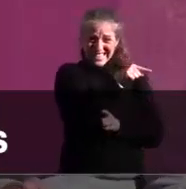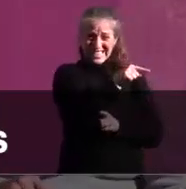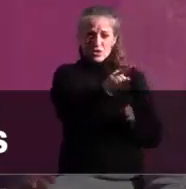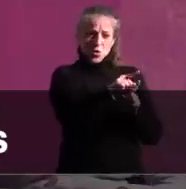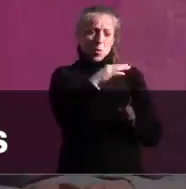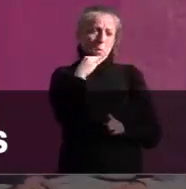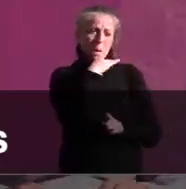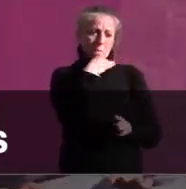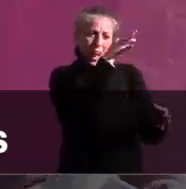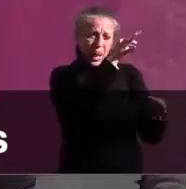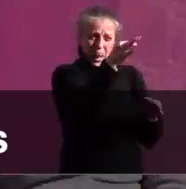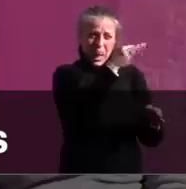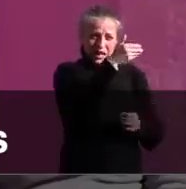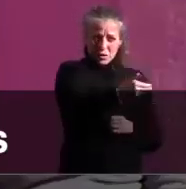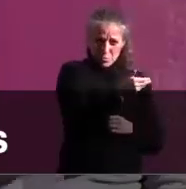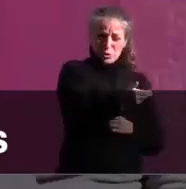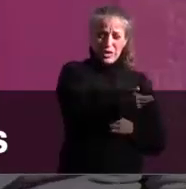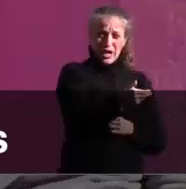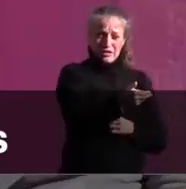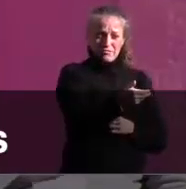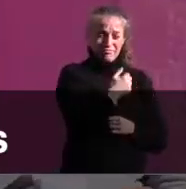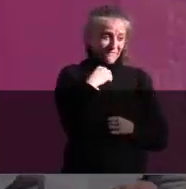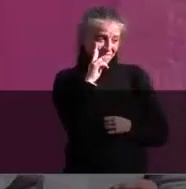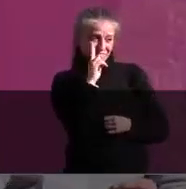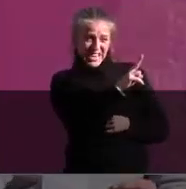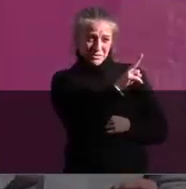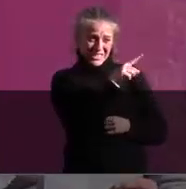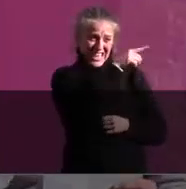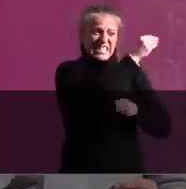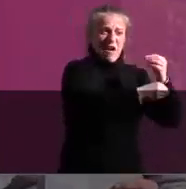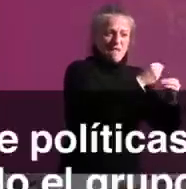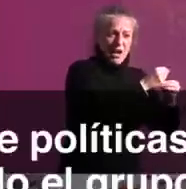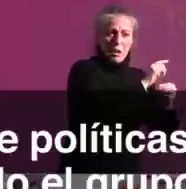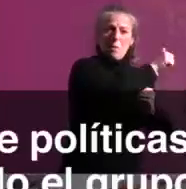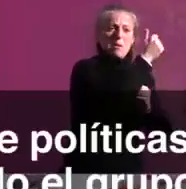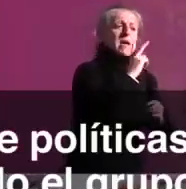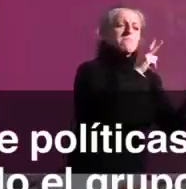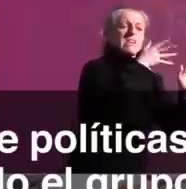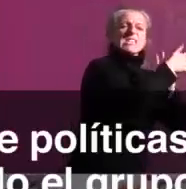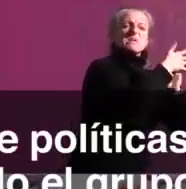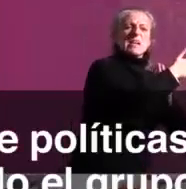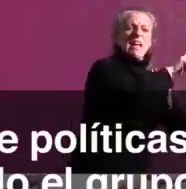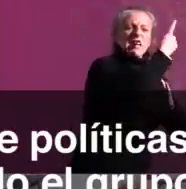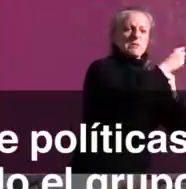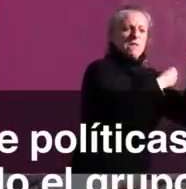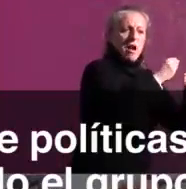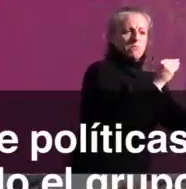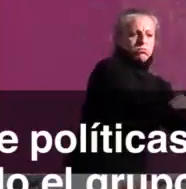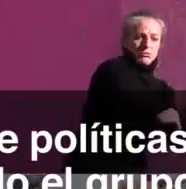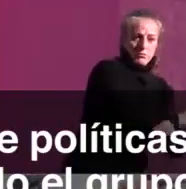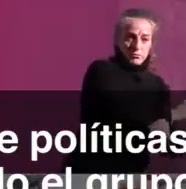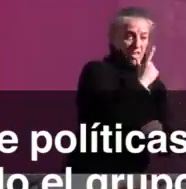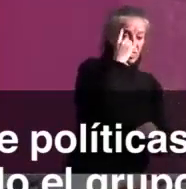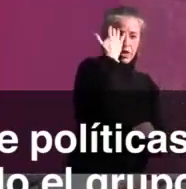decisiu hem vist que fan exactament el contrari del que estan fent aquests dies. Aquests dies la senyora Arrimadas va parlant de polítiques